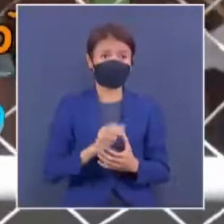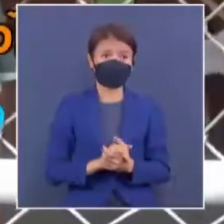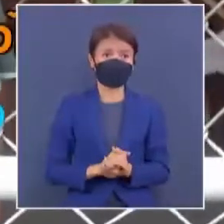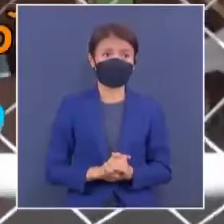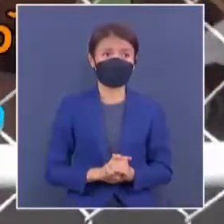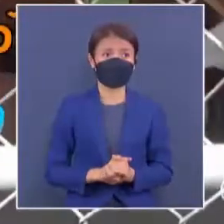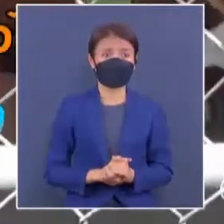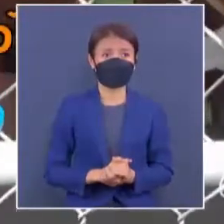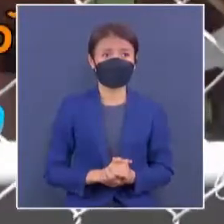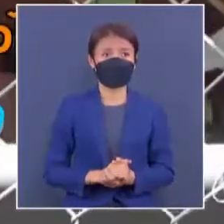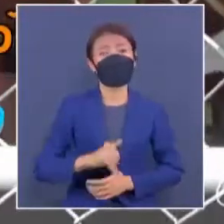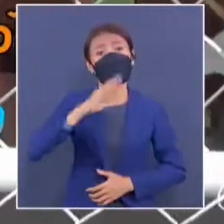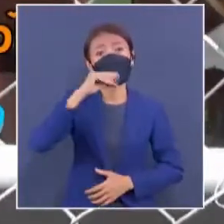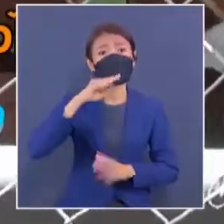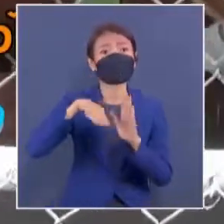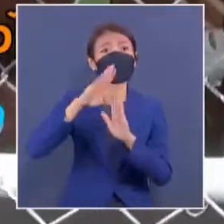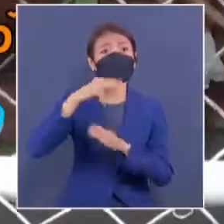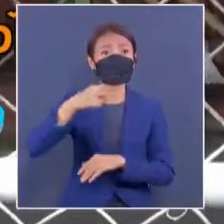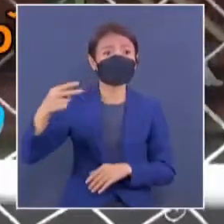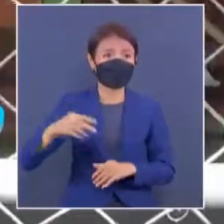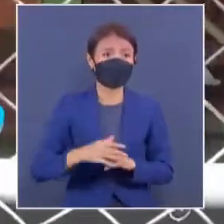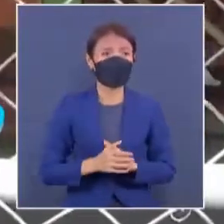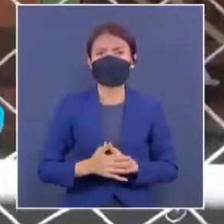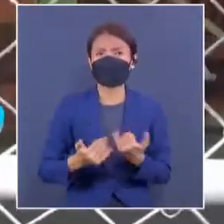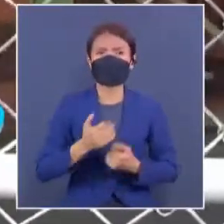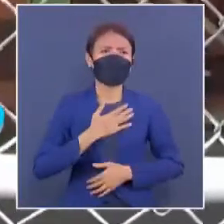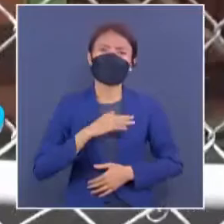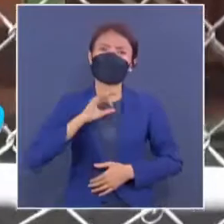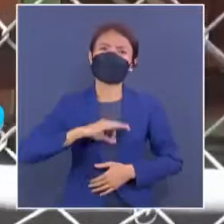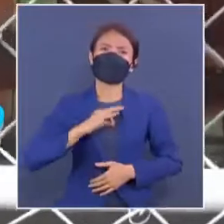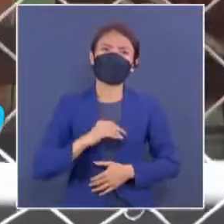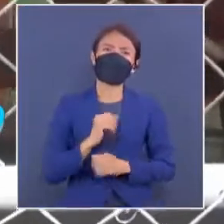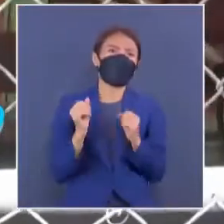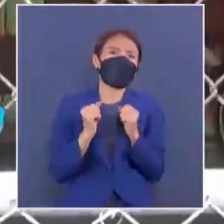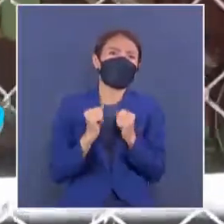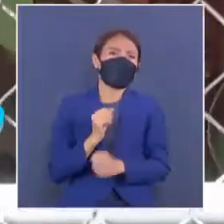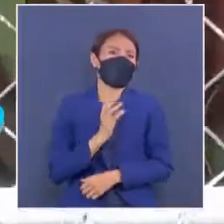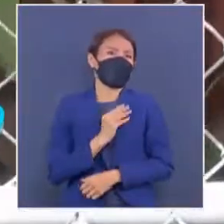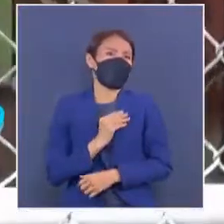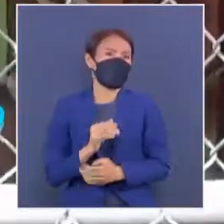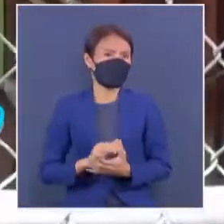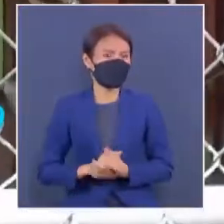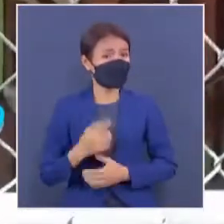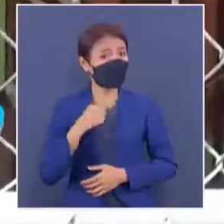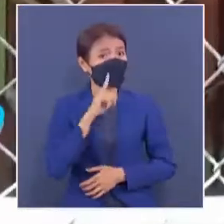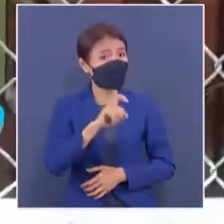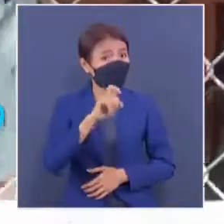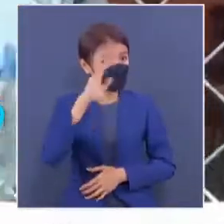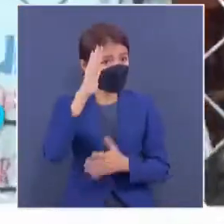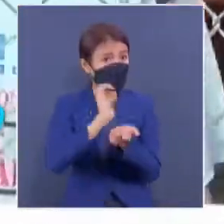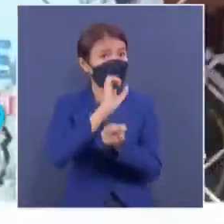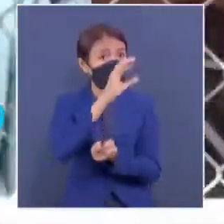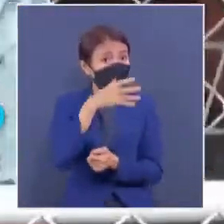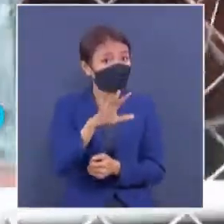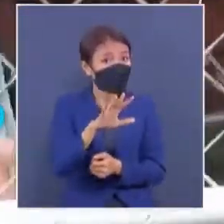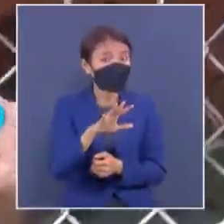เพิ่มเหมือนเดิมมันมีความปลอดภัยละหูหงส์หูหงส์เงี้ยยังไงเนี่ยเนาะ เกิดวันนี้จะไปแจ้งตำรวจเหรอครับล่ะ กาโทรไปหาหนึ่งก็หนึ่